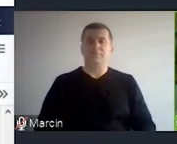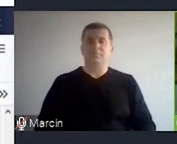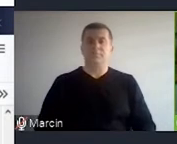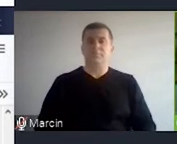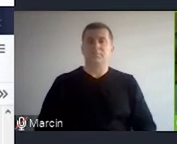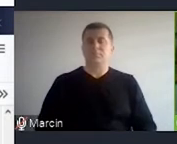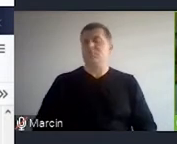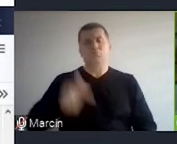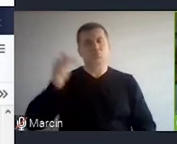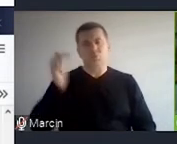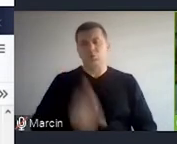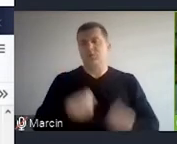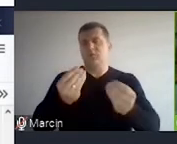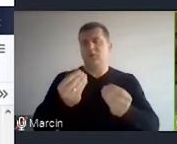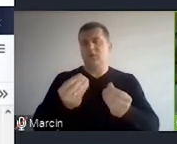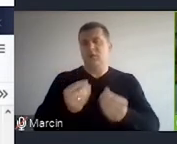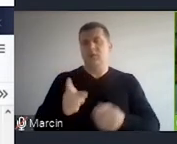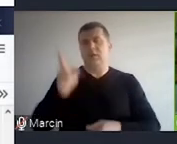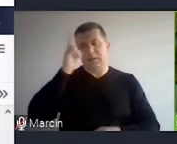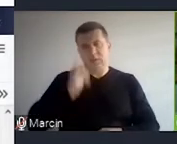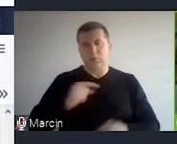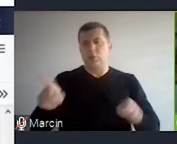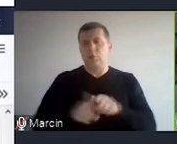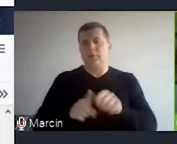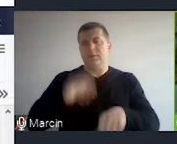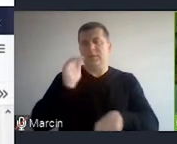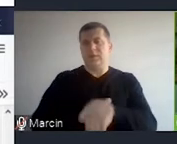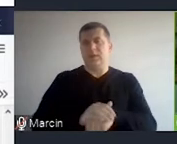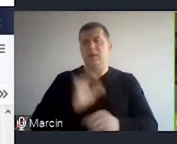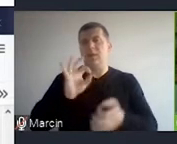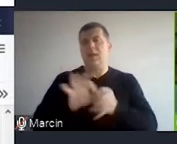Muszą się finanse po stronie instytucji również zgadzać, więc